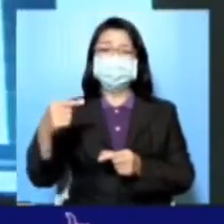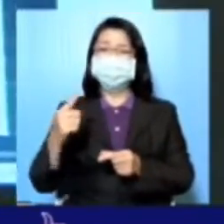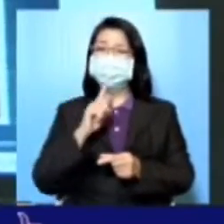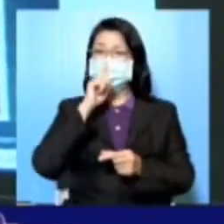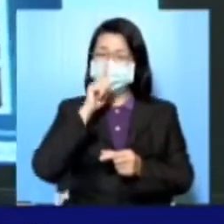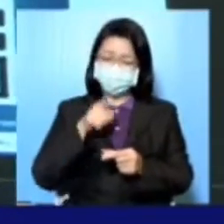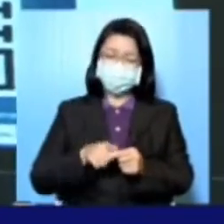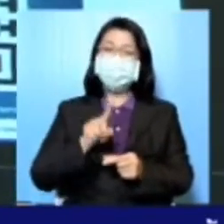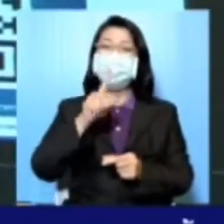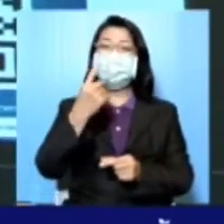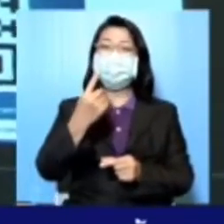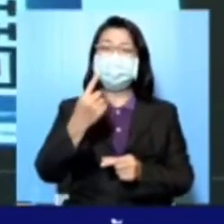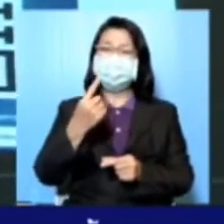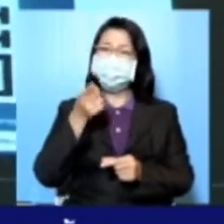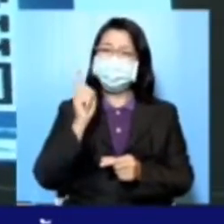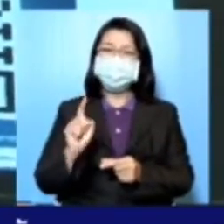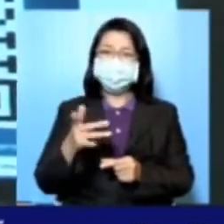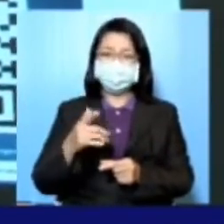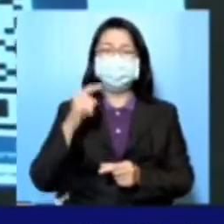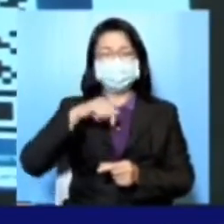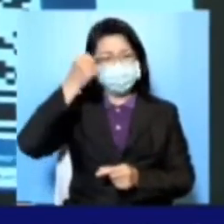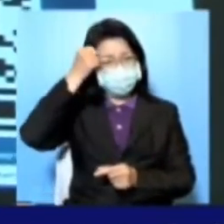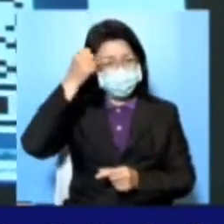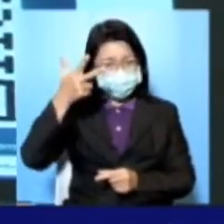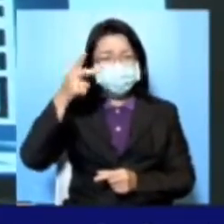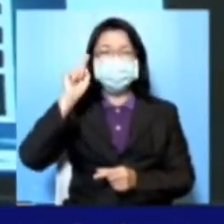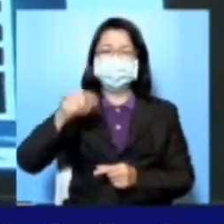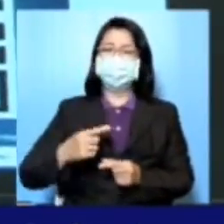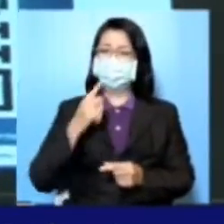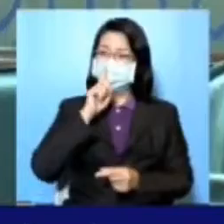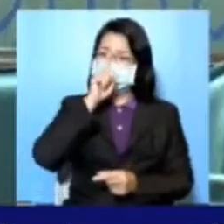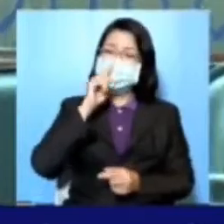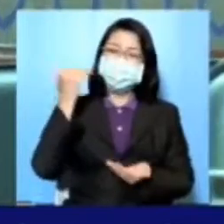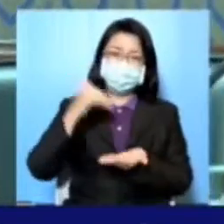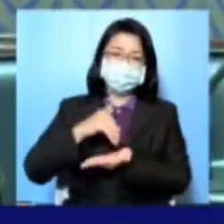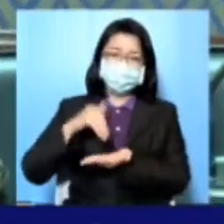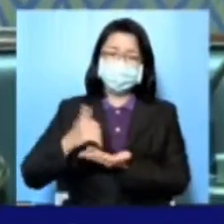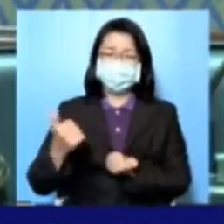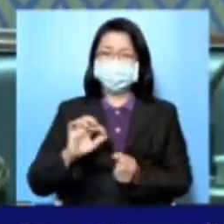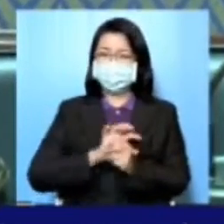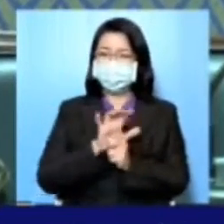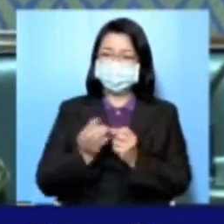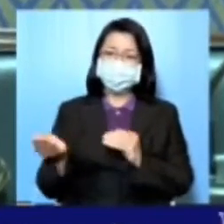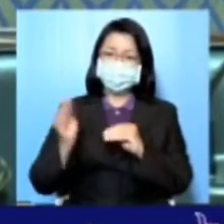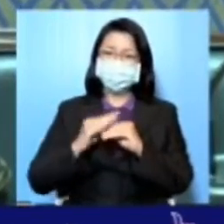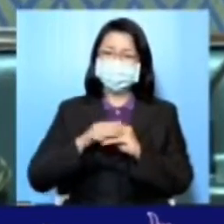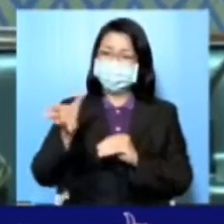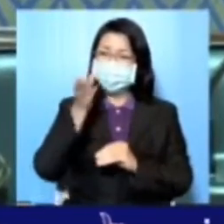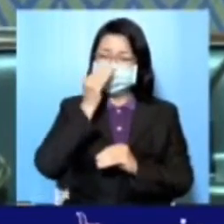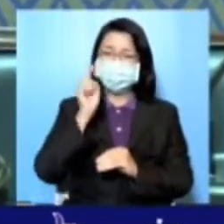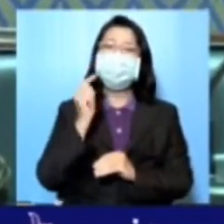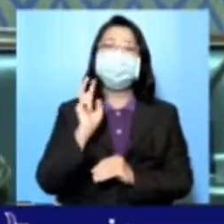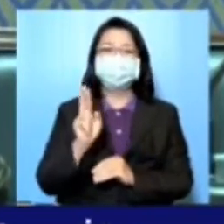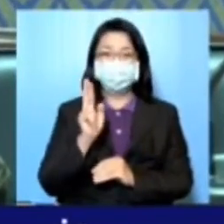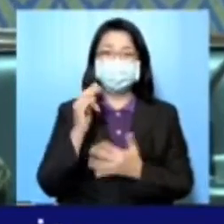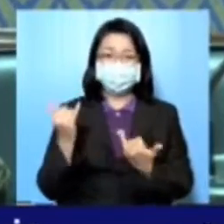เมื่อตรวจแล้วผลตรวจเป็นลบนะครับแสดงผลขีดสีแดงขีดเดียวให้ตรวจซ้ำในอีก3วันเนื่องจากอาจเป็นผลลบลวงเนื่องจ